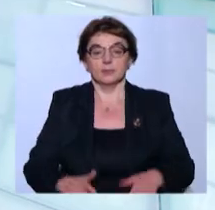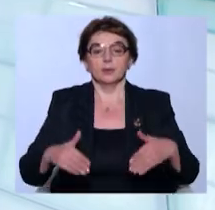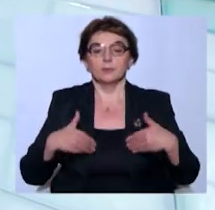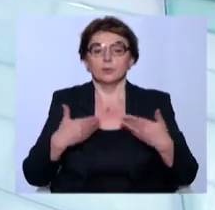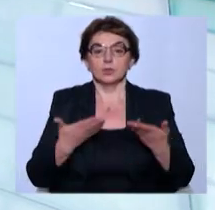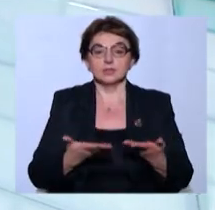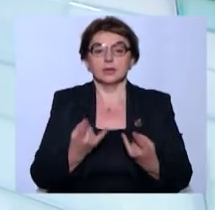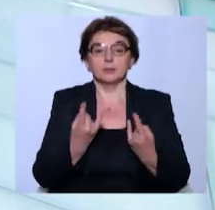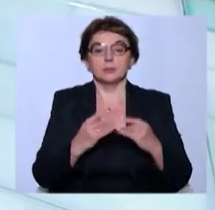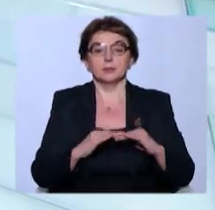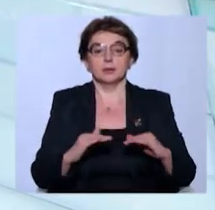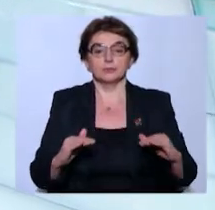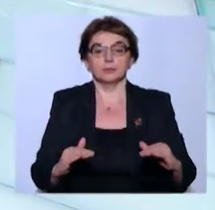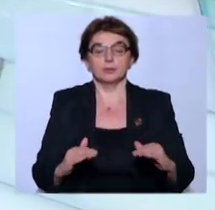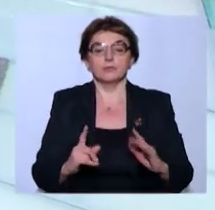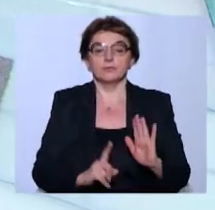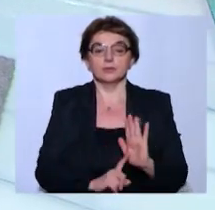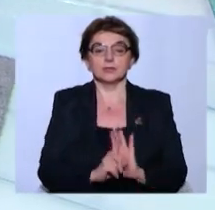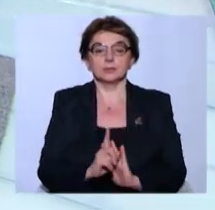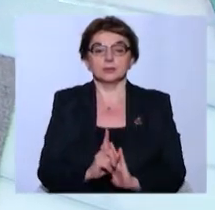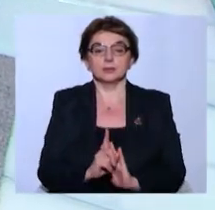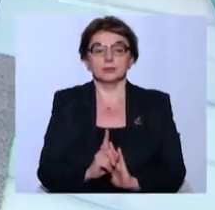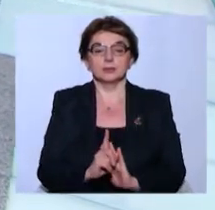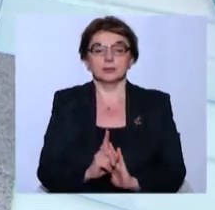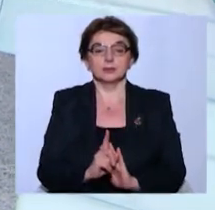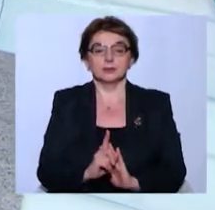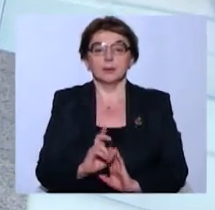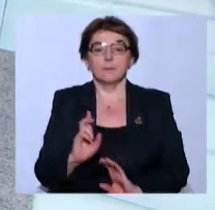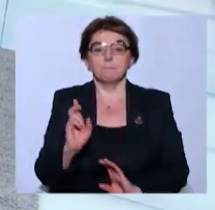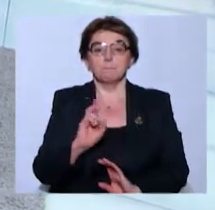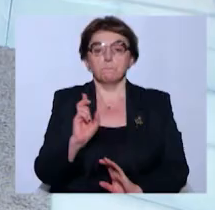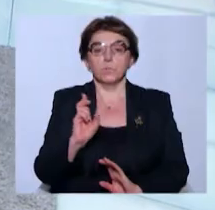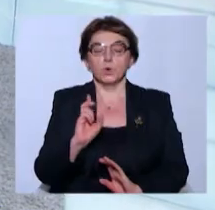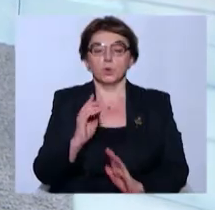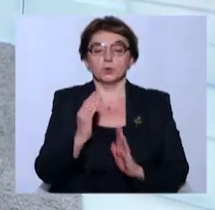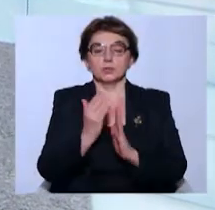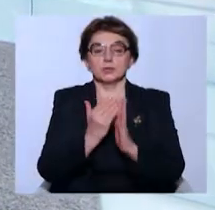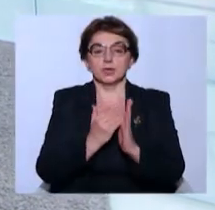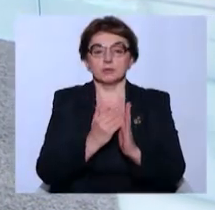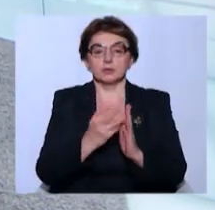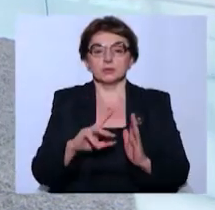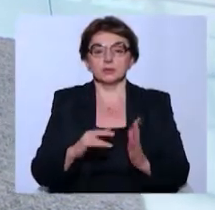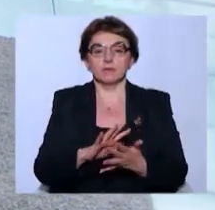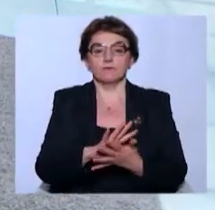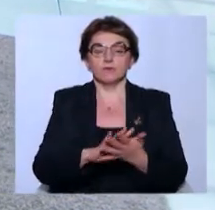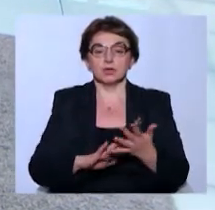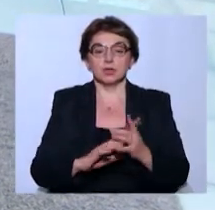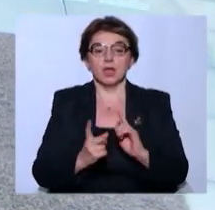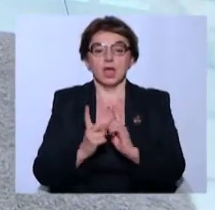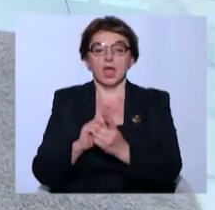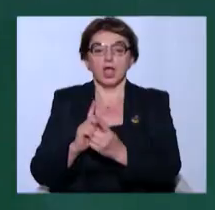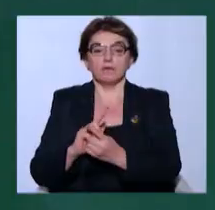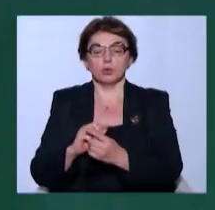მოგესალმებით ბავშვებო. ვიწყებთ ბიოლოგიის გაკვეთილს და ვაგრძელებთ ევოლუციის